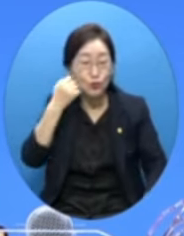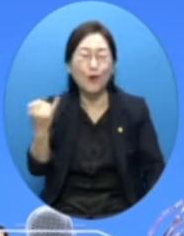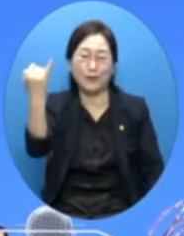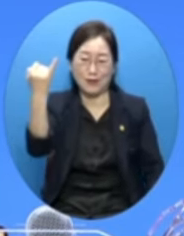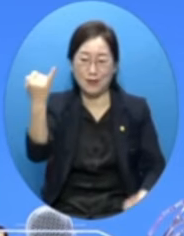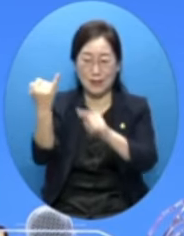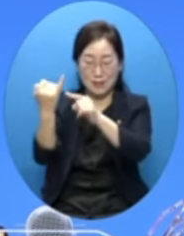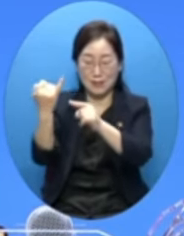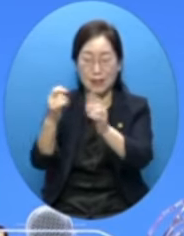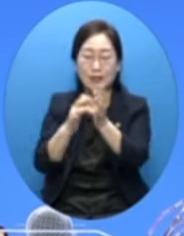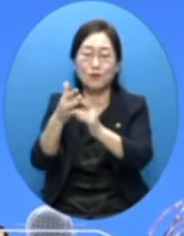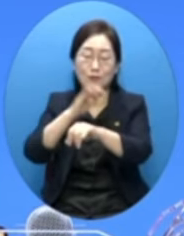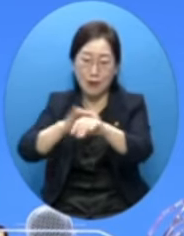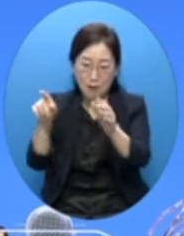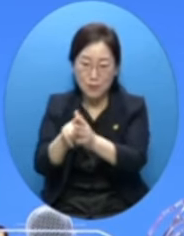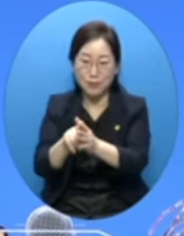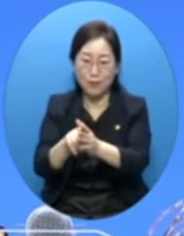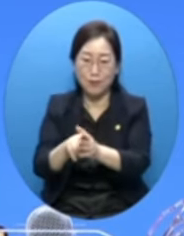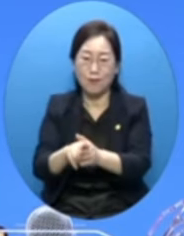자기는 기독교를